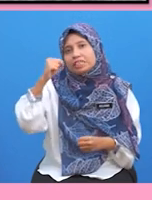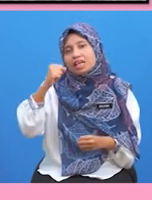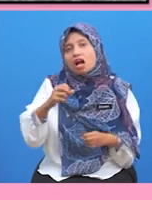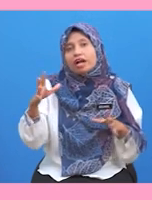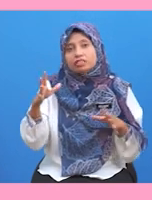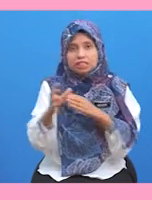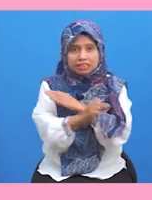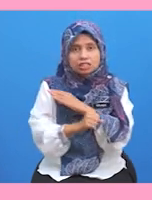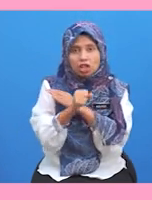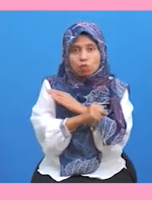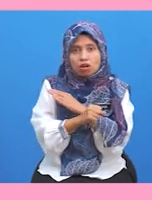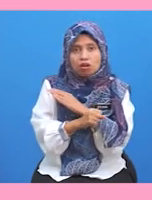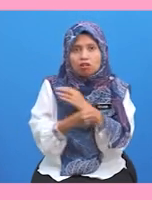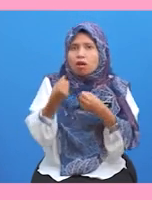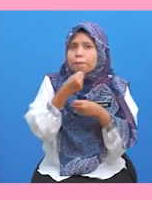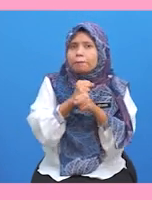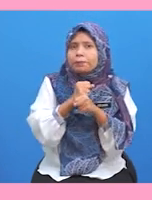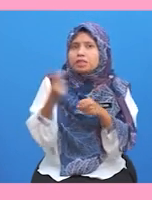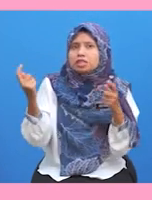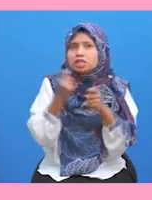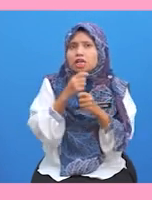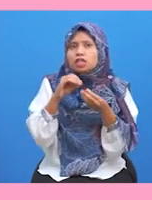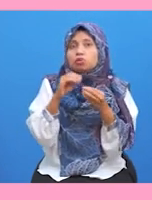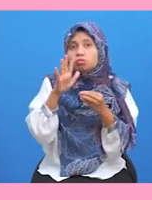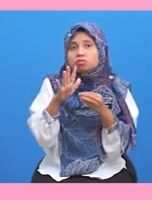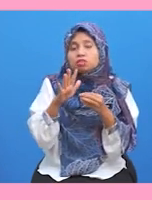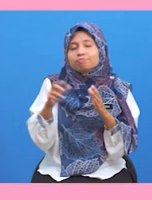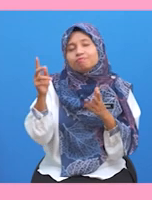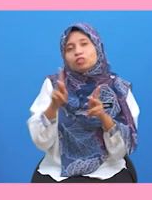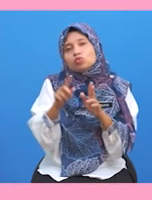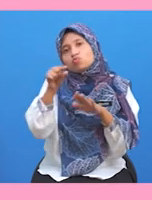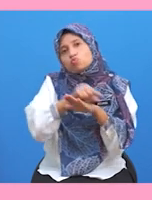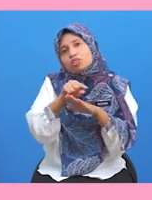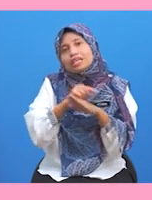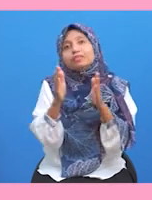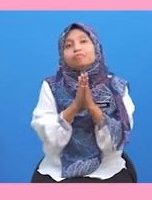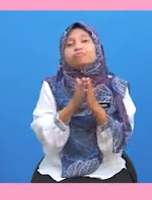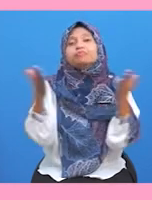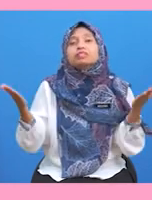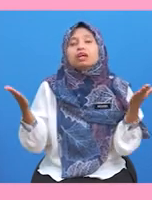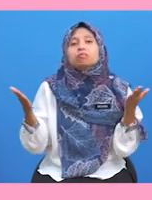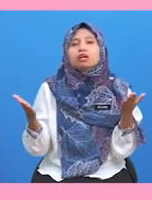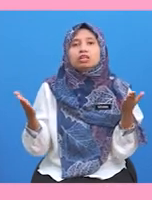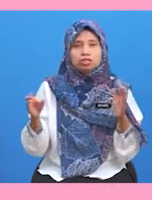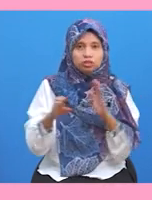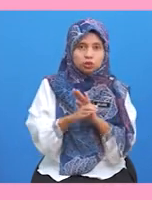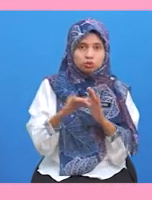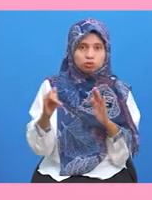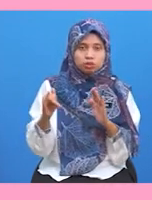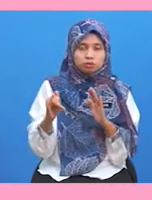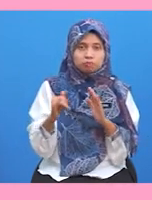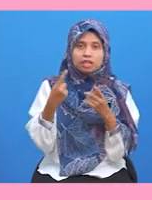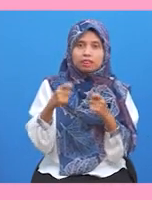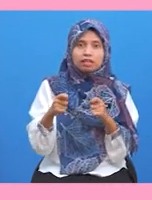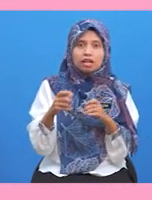Sarawak. Bentuk penentangan yang kelima adalah menggunakan akhbar. Gerakan anti penyerahan